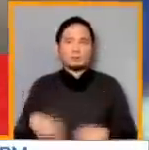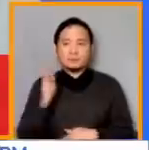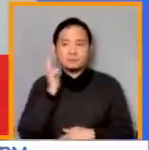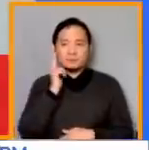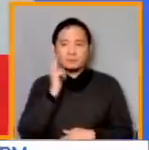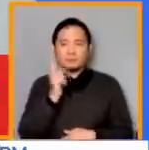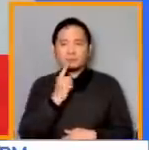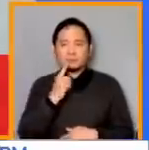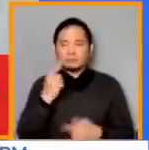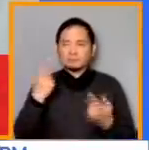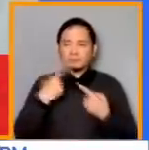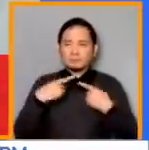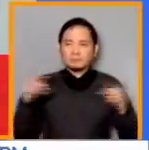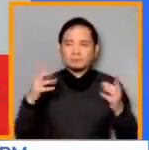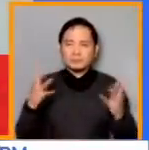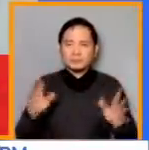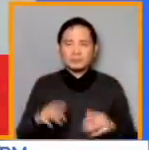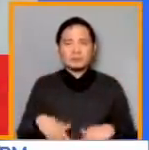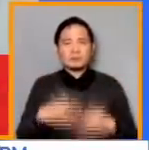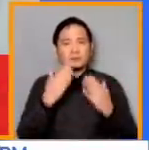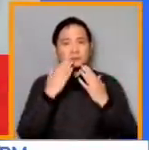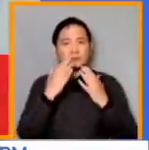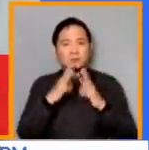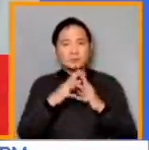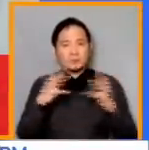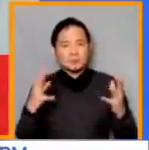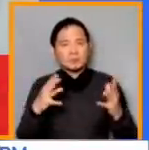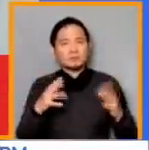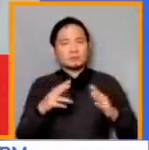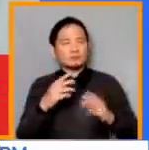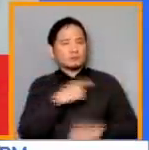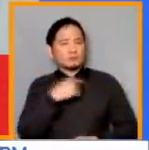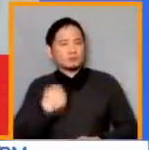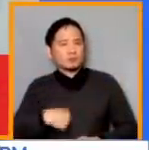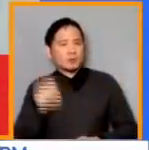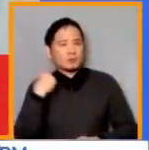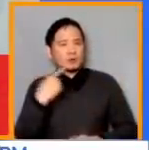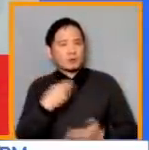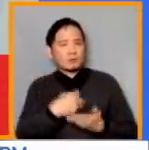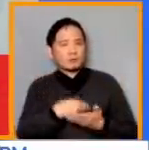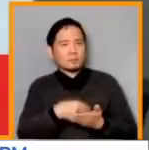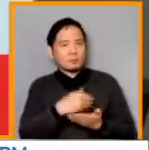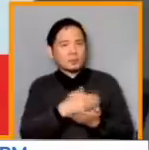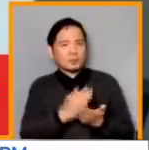kahapon. Pinasalamatan ng Pangulo ang China para sa pondong inilaan sa proyekto.